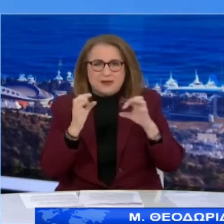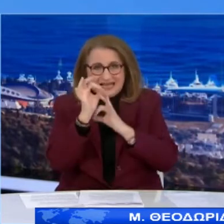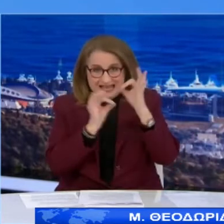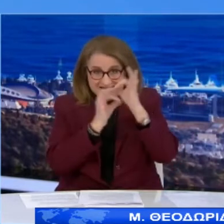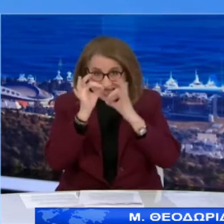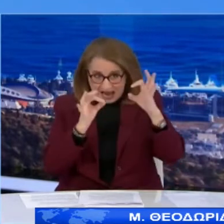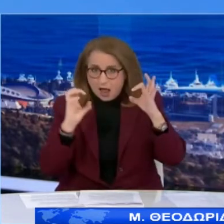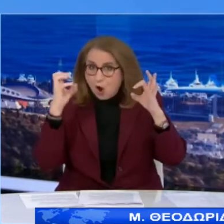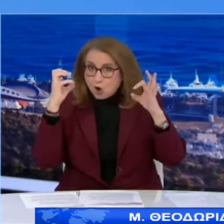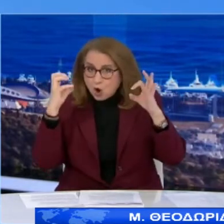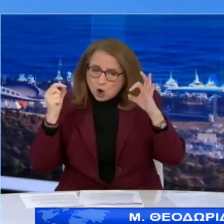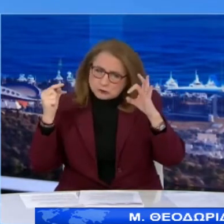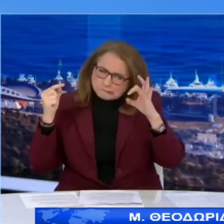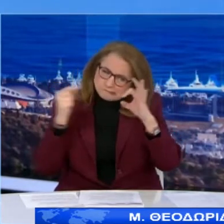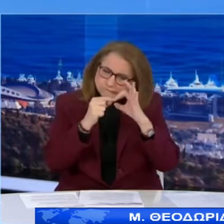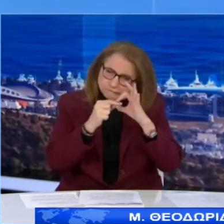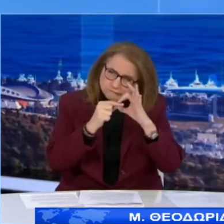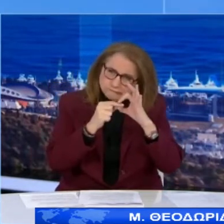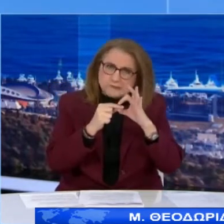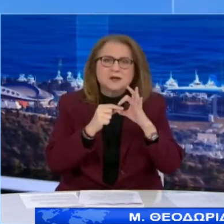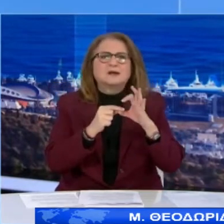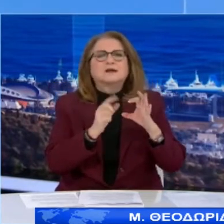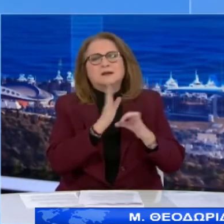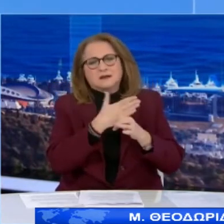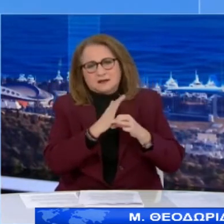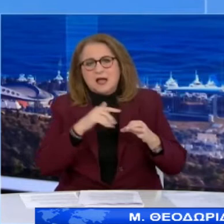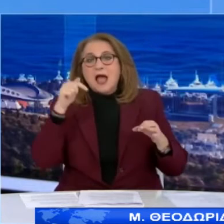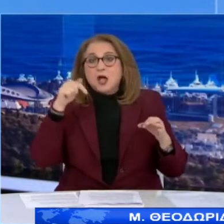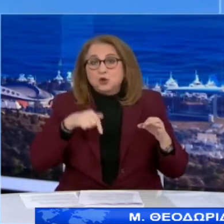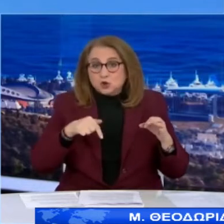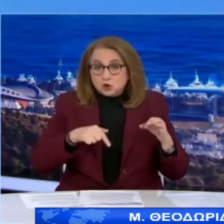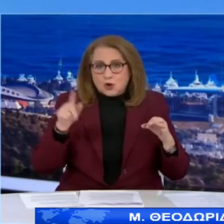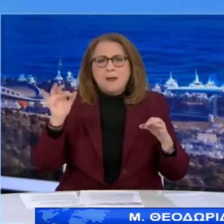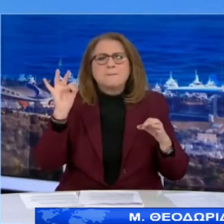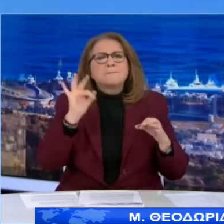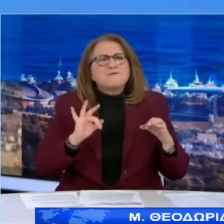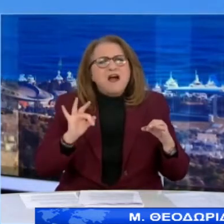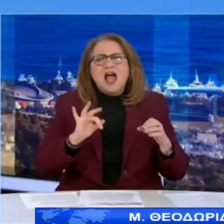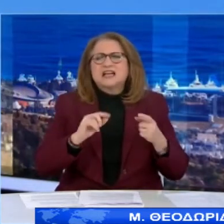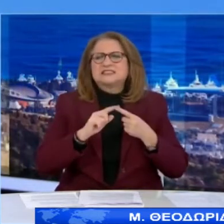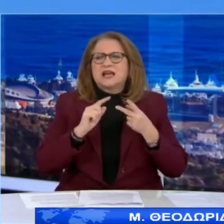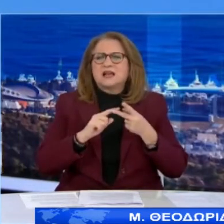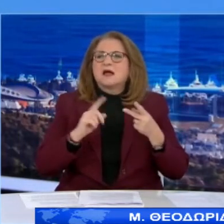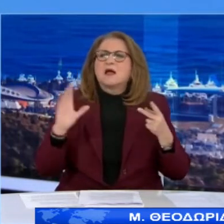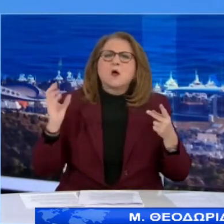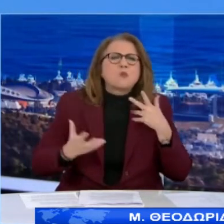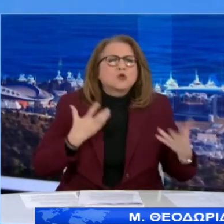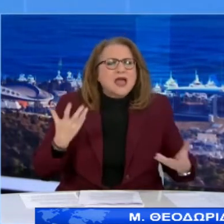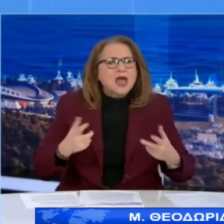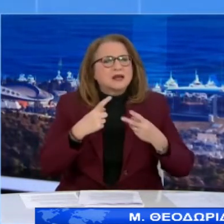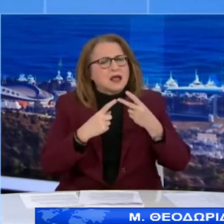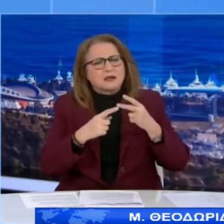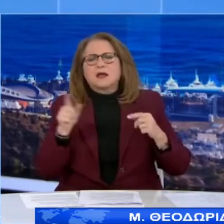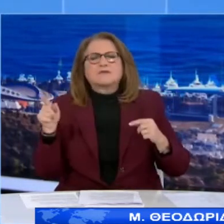το Moderna, δίνονται οι γενετικές πληροφορίες και ο ίδιος ο οργανισμός συνθέτει την